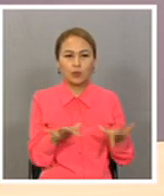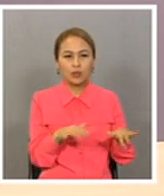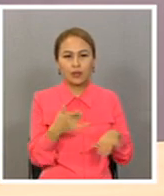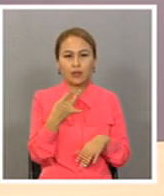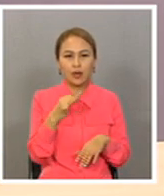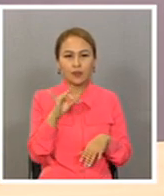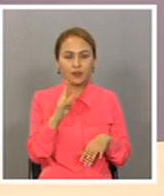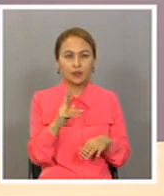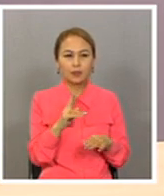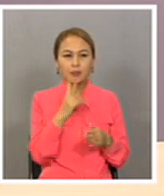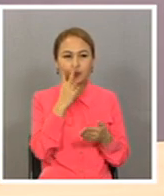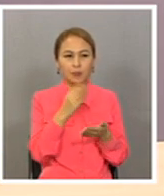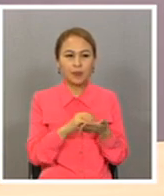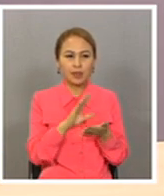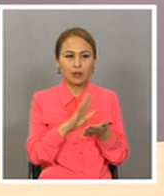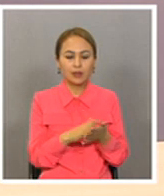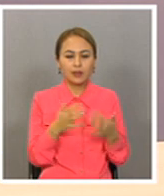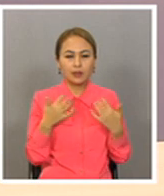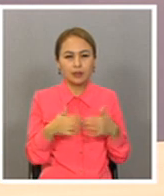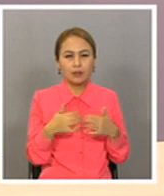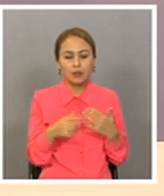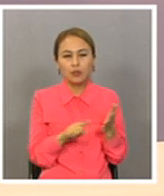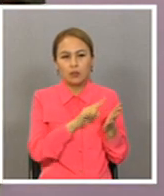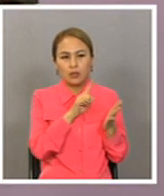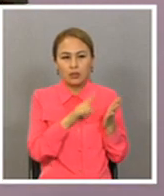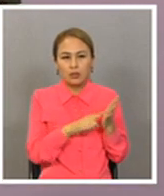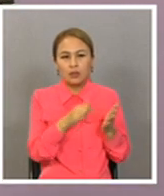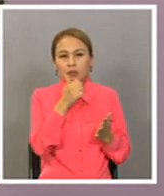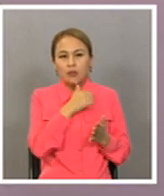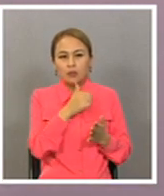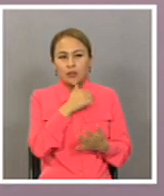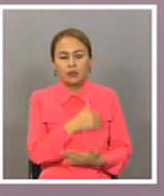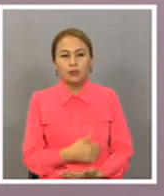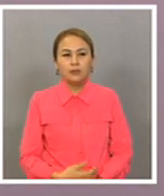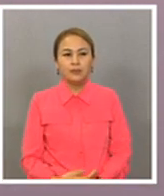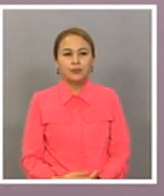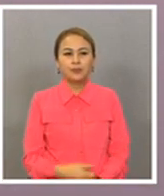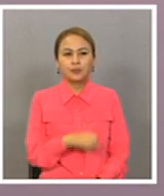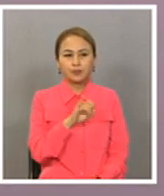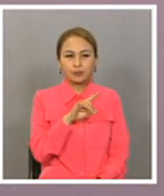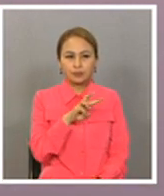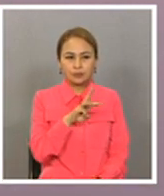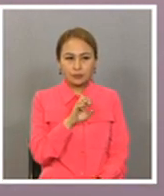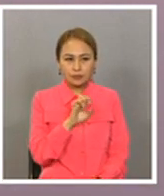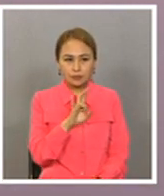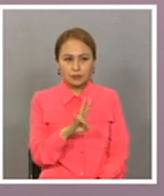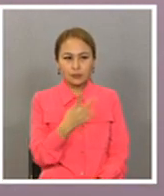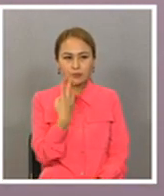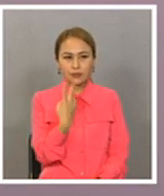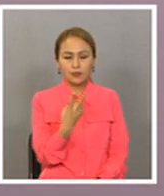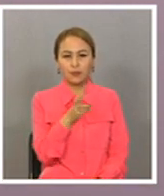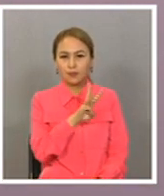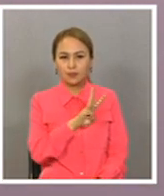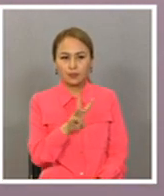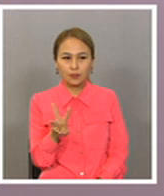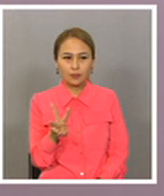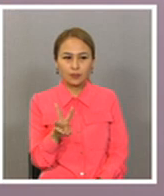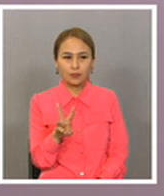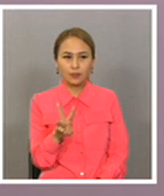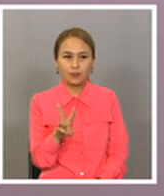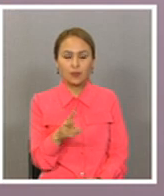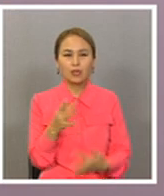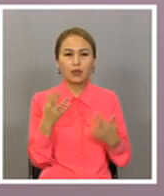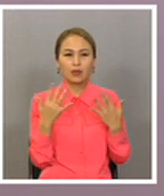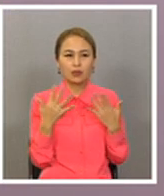berilgen. Eseptin sırağına jawap bereyik. Arman 2 minutta